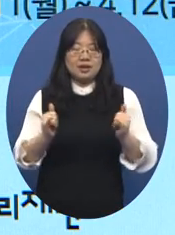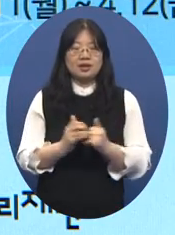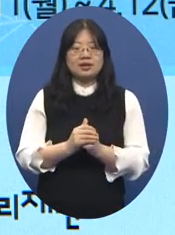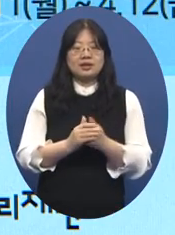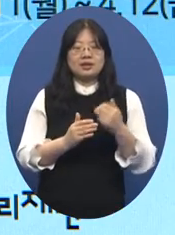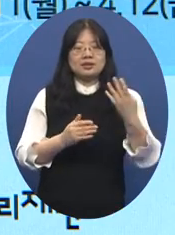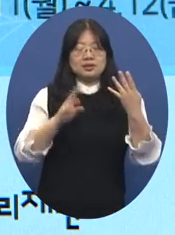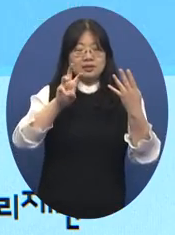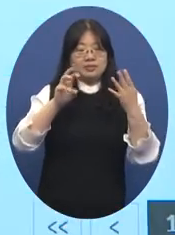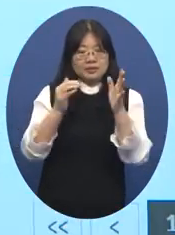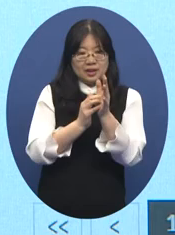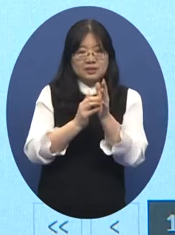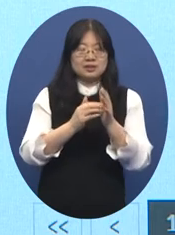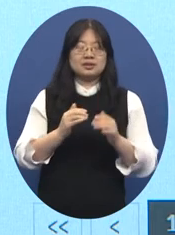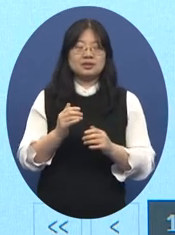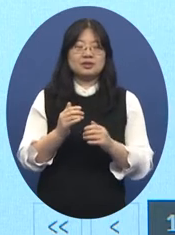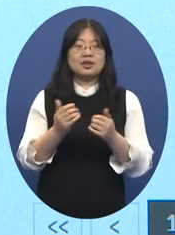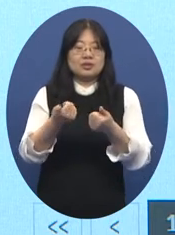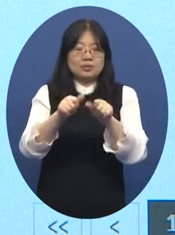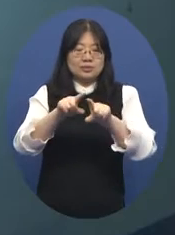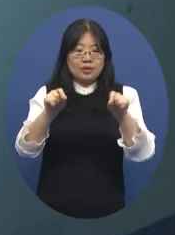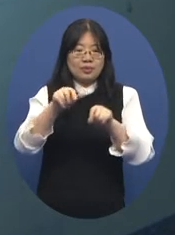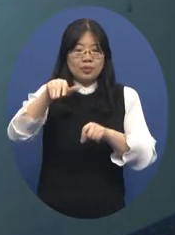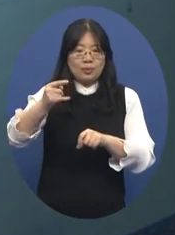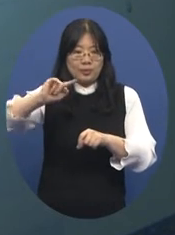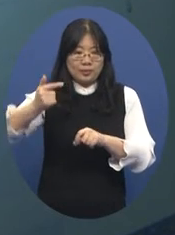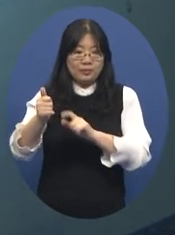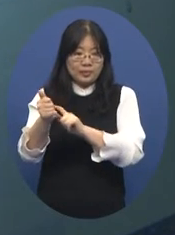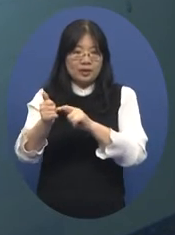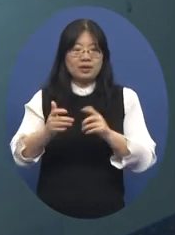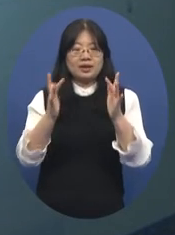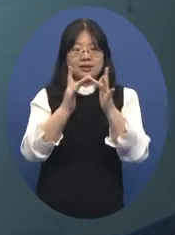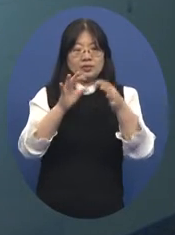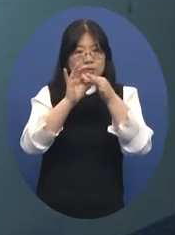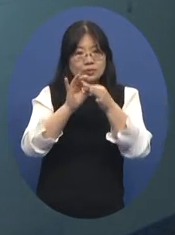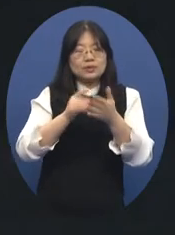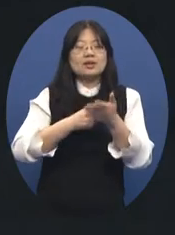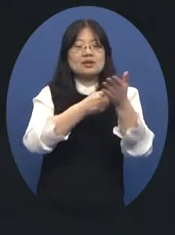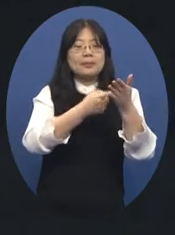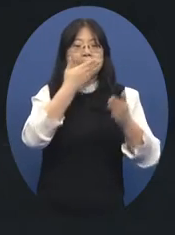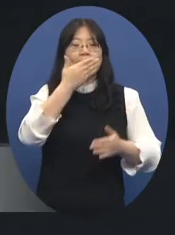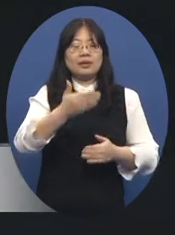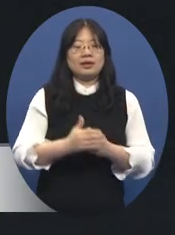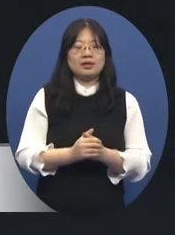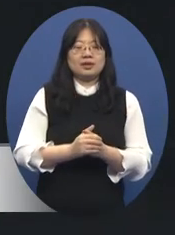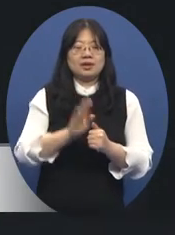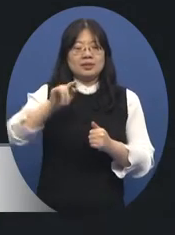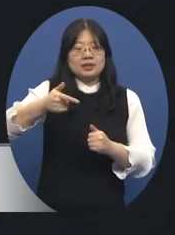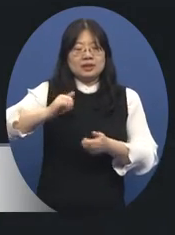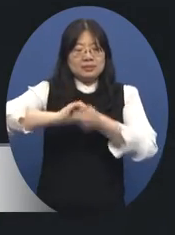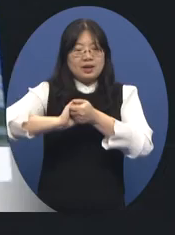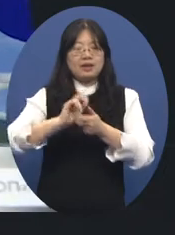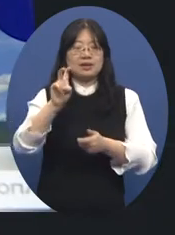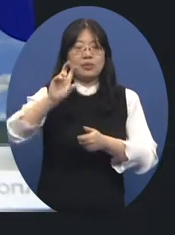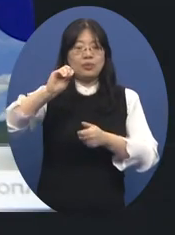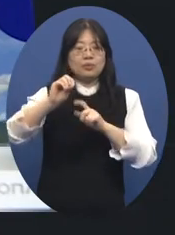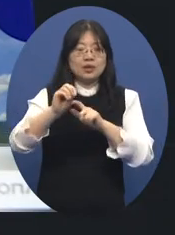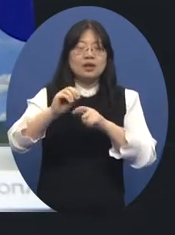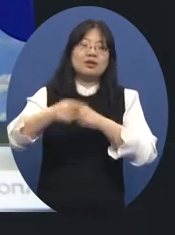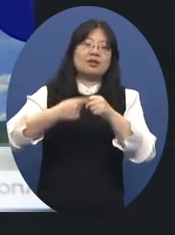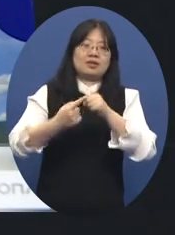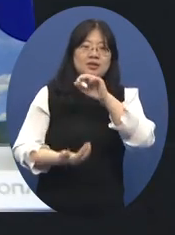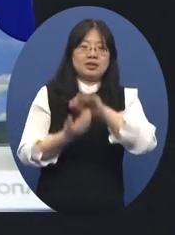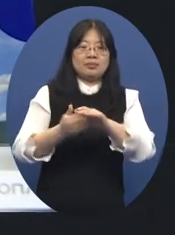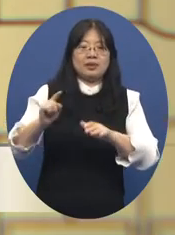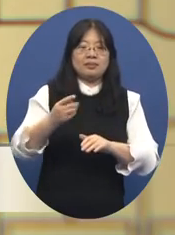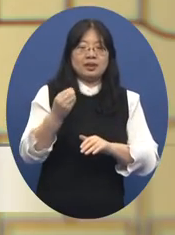초본을 준비한 후 경기도 일자리 플랫폼 자바바 홈페이지를 통해 신청하면 됩니다. 분기별로 25만 원씩 연간 최대 100만